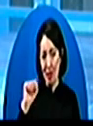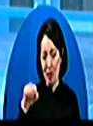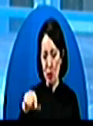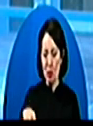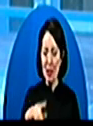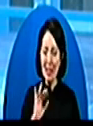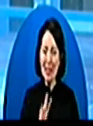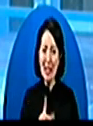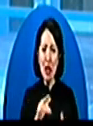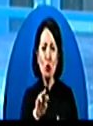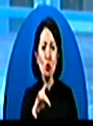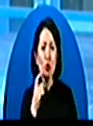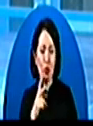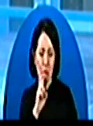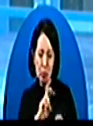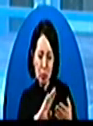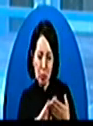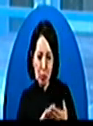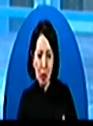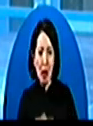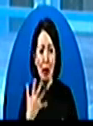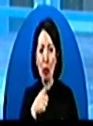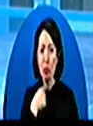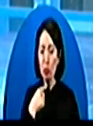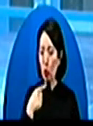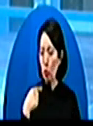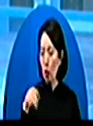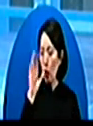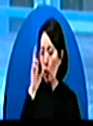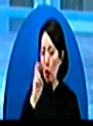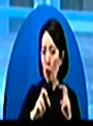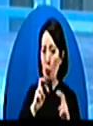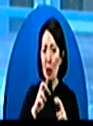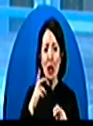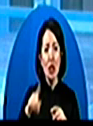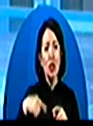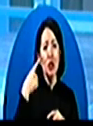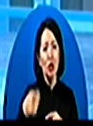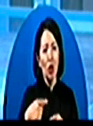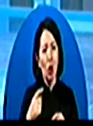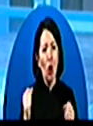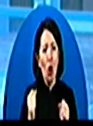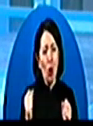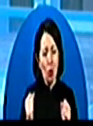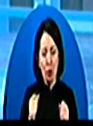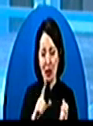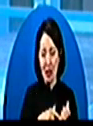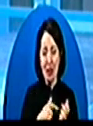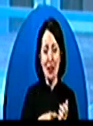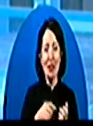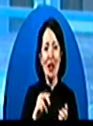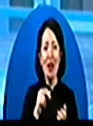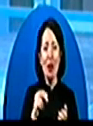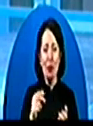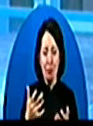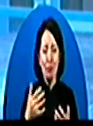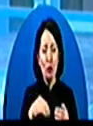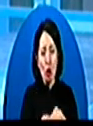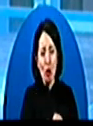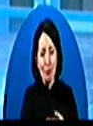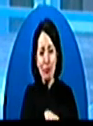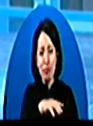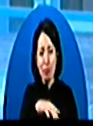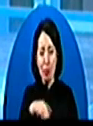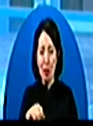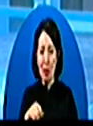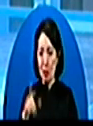үйлдвэртэй танилцлаа. Таван толгой төлш компани эрх өвөл иргэдийн хэрэглэг шахмал түлшийг үйлдвэрлэж нөөцлж эхэлсэн байна. Ачаалал буурсан энэ цагийг ашиглаад засвар